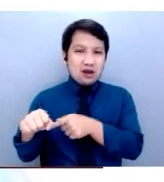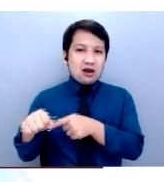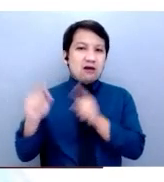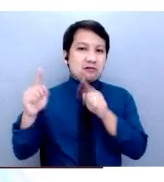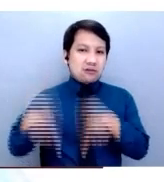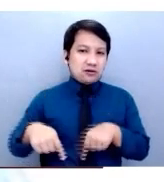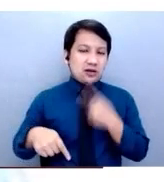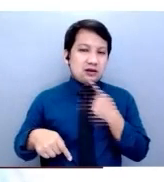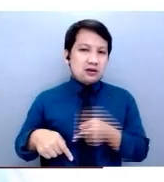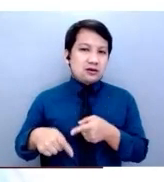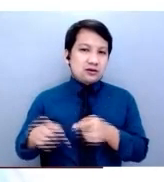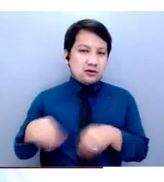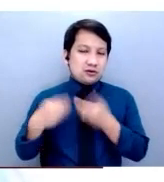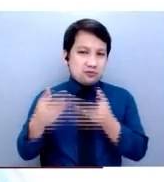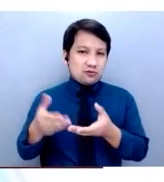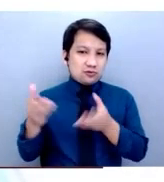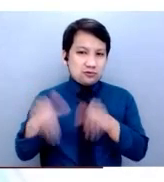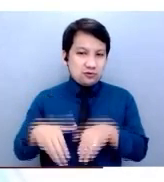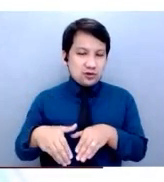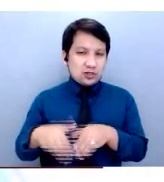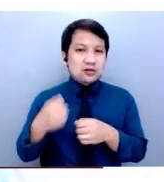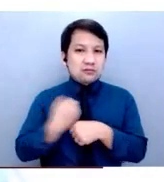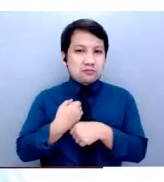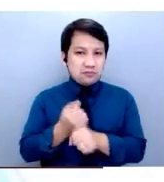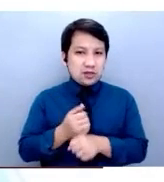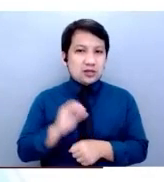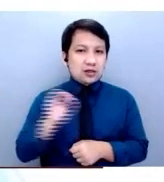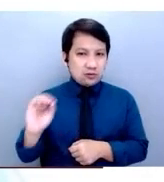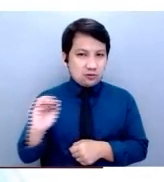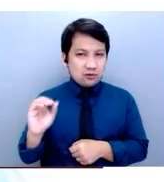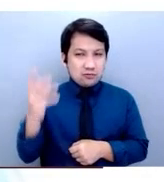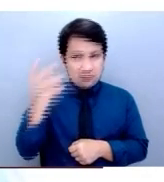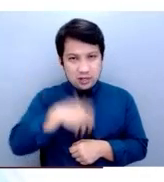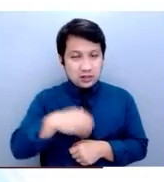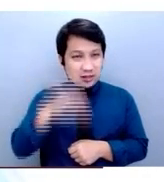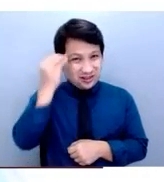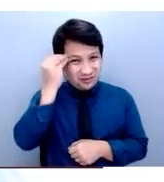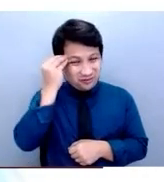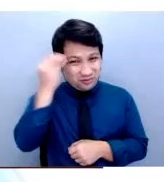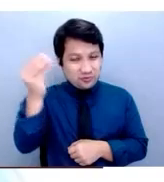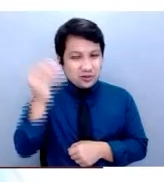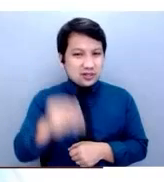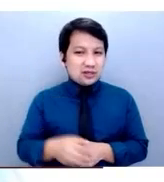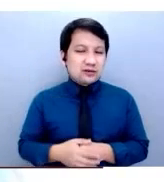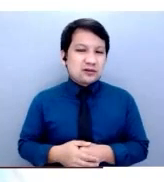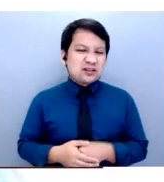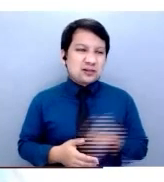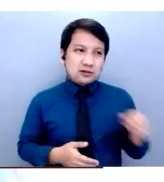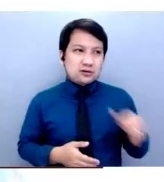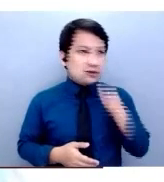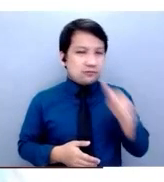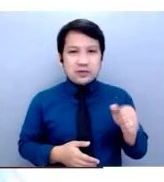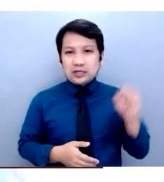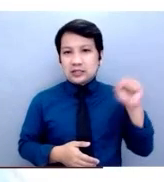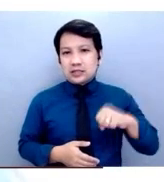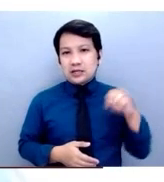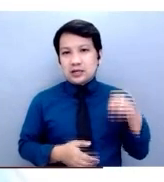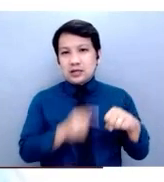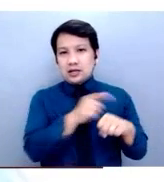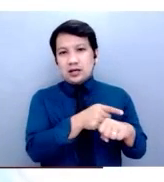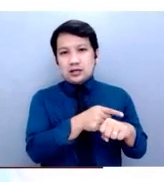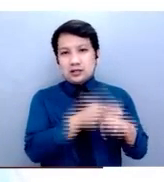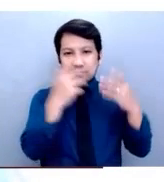pwede siyang bigyan ng pagkakataong gumawa ng dissenting opinion na tinatawag o yung hindi pagsang-ayon doon